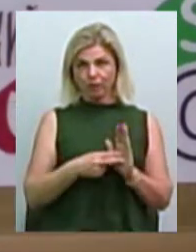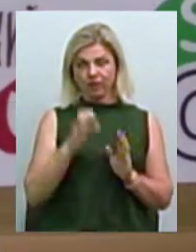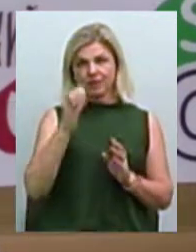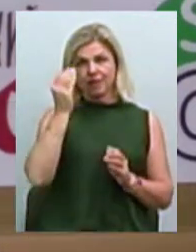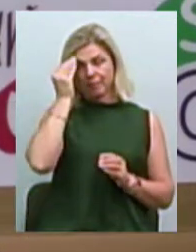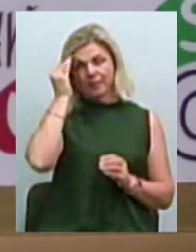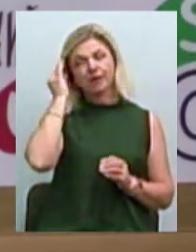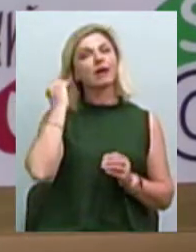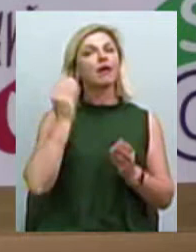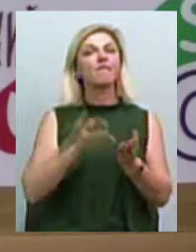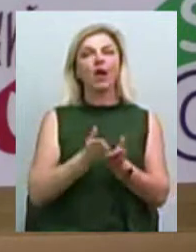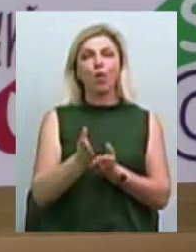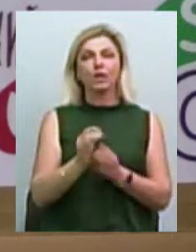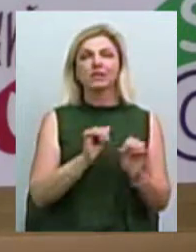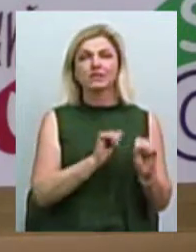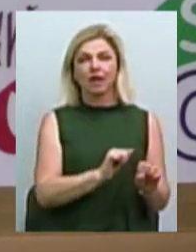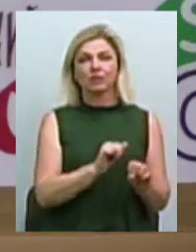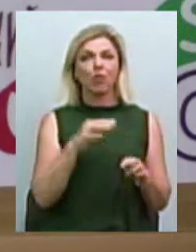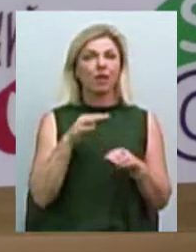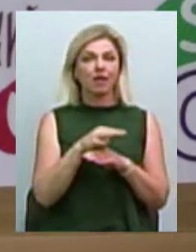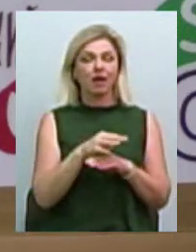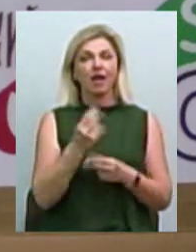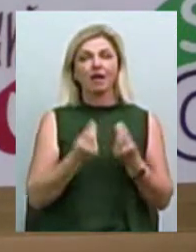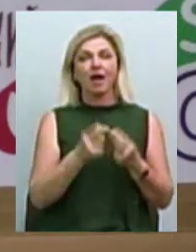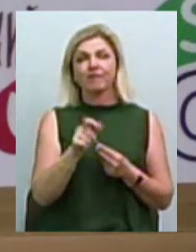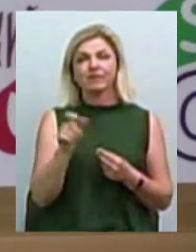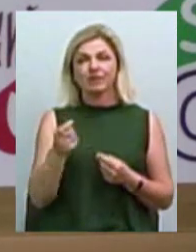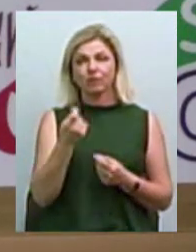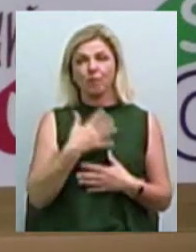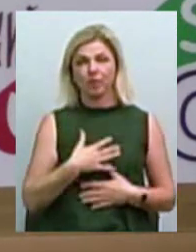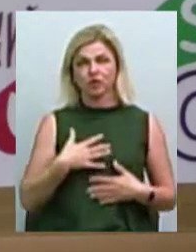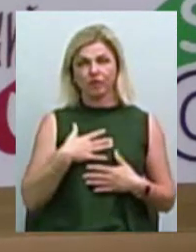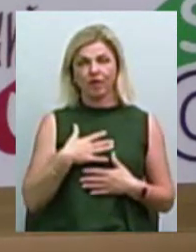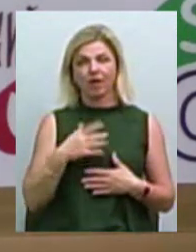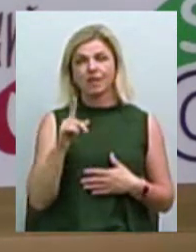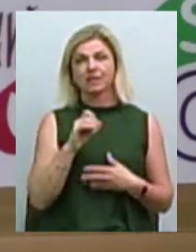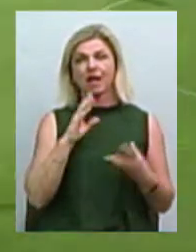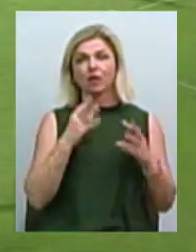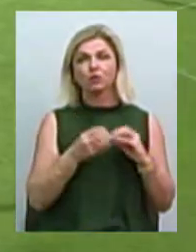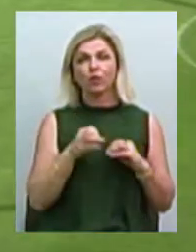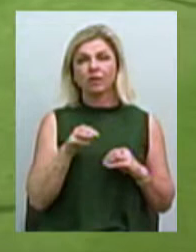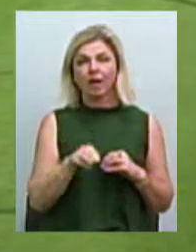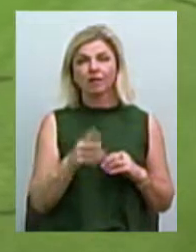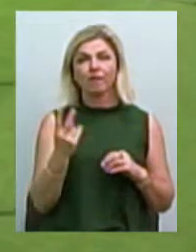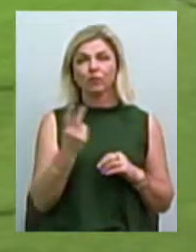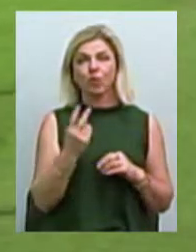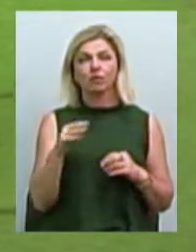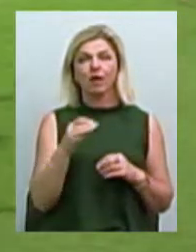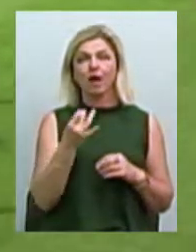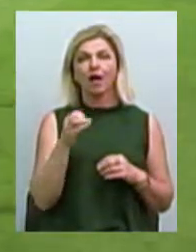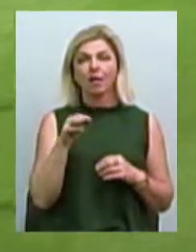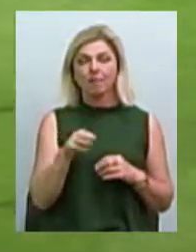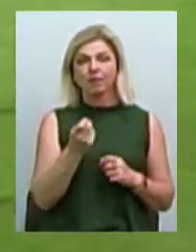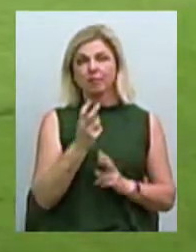виходу захисту в атаку. Гравці трошки переживали за результат. Другий тайм, звичайно, ми